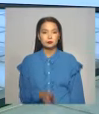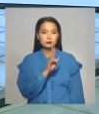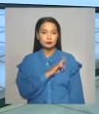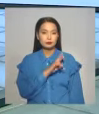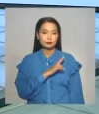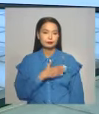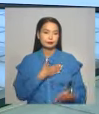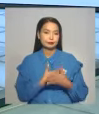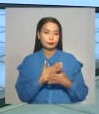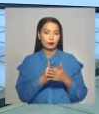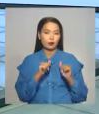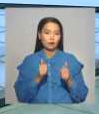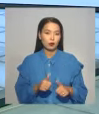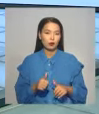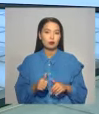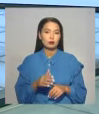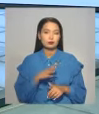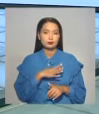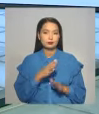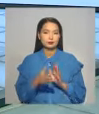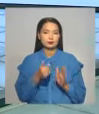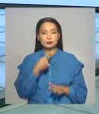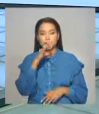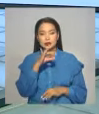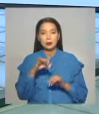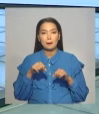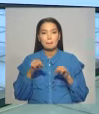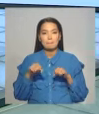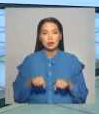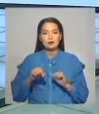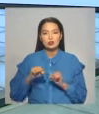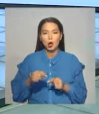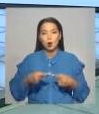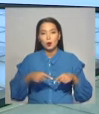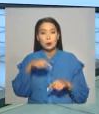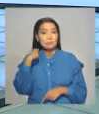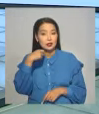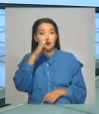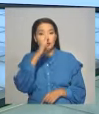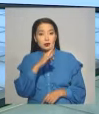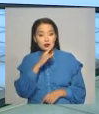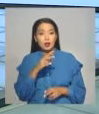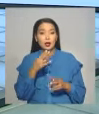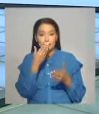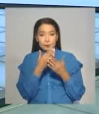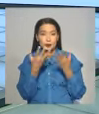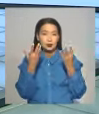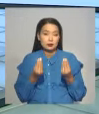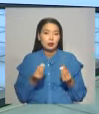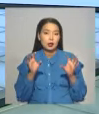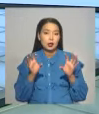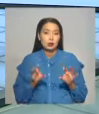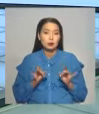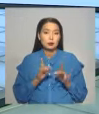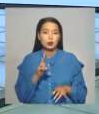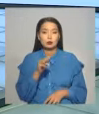Работать в проактивном формате призвал правоохранительные и правозащитные органы президент Казахстана. В канун Дня Конституции Касым-Жомарт Токаев провел